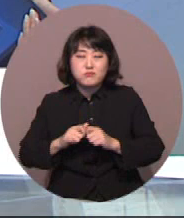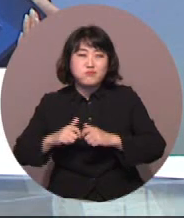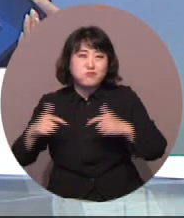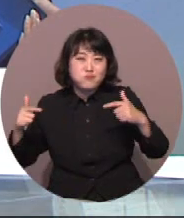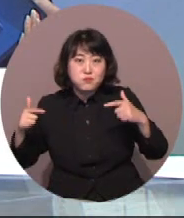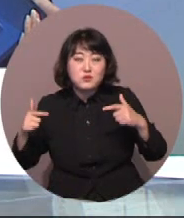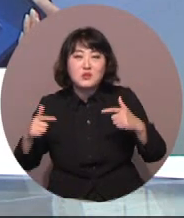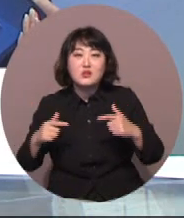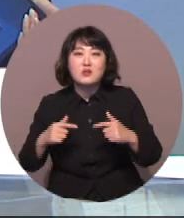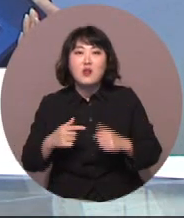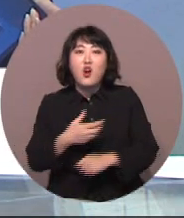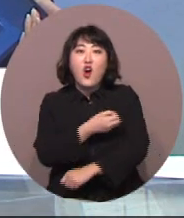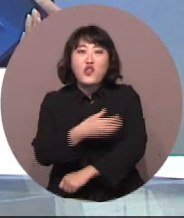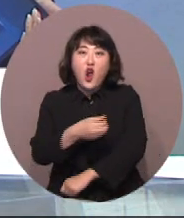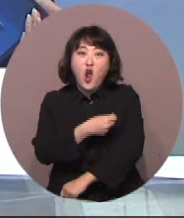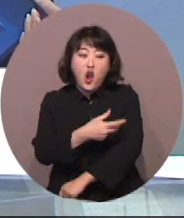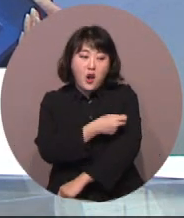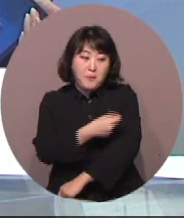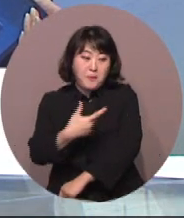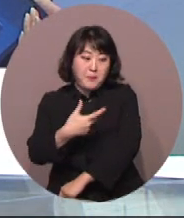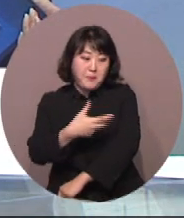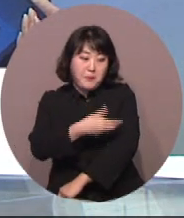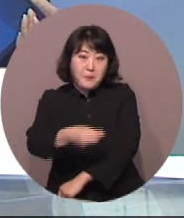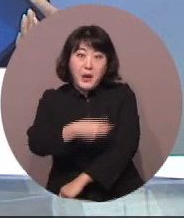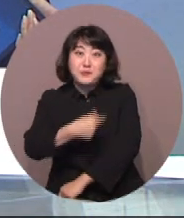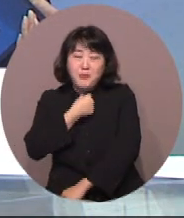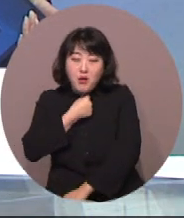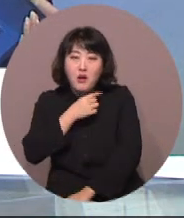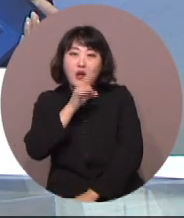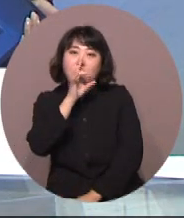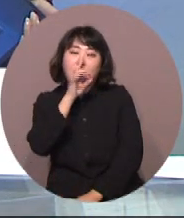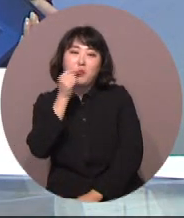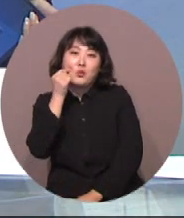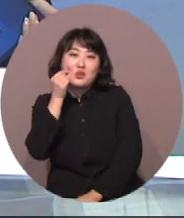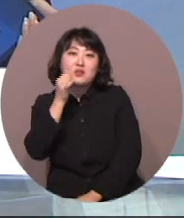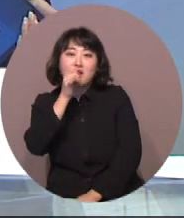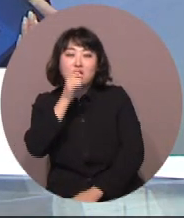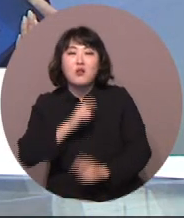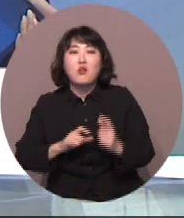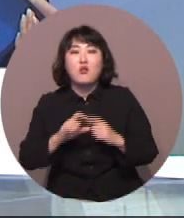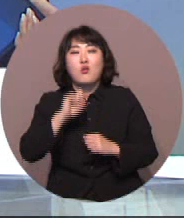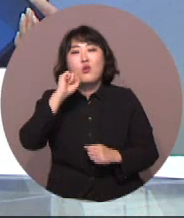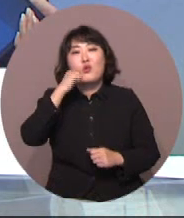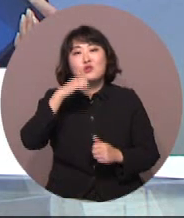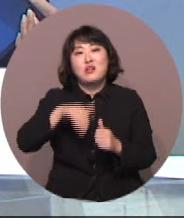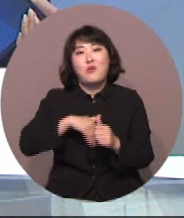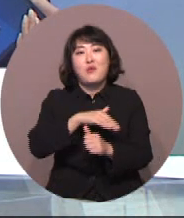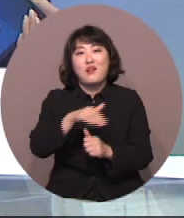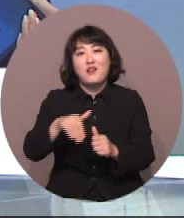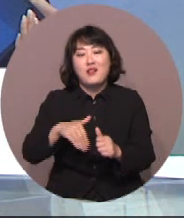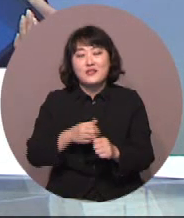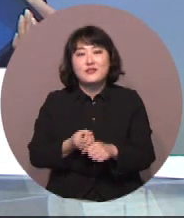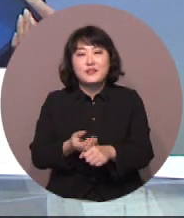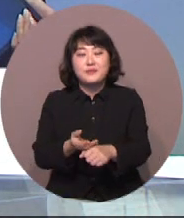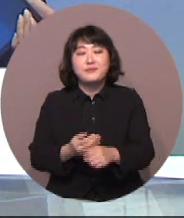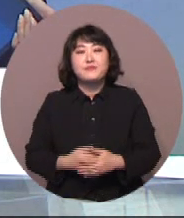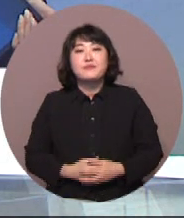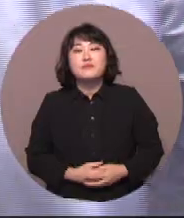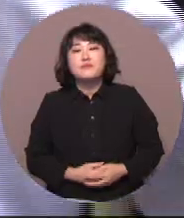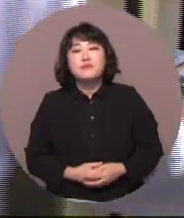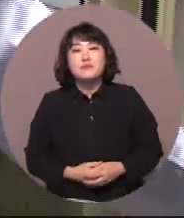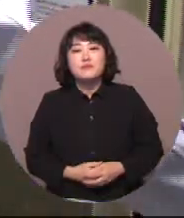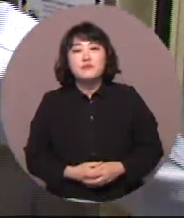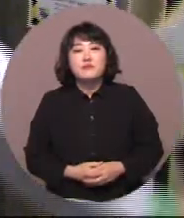하면서 헌혈을 하고 싶어도 하지 못하는 경우도 많아 혈액 수급에 더 어려움을 겪고 있습니다 유 농성 기자입니다